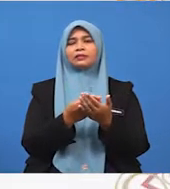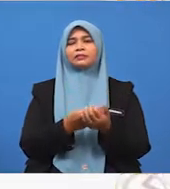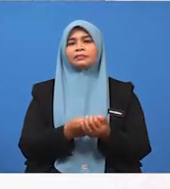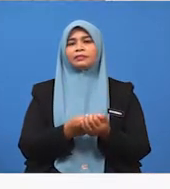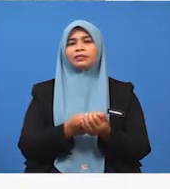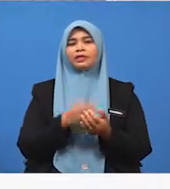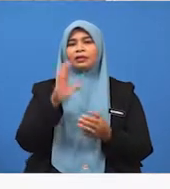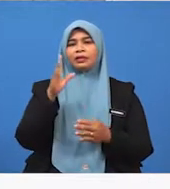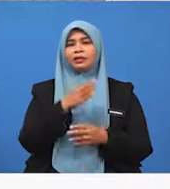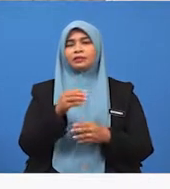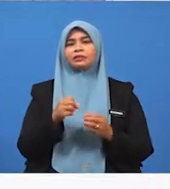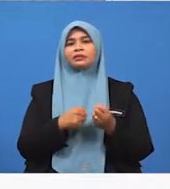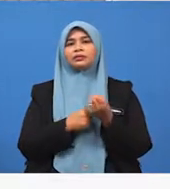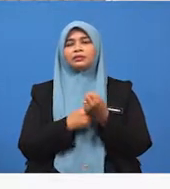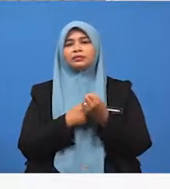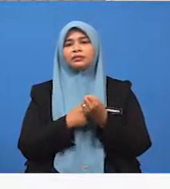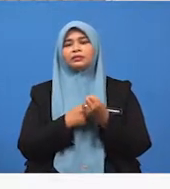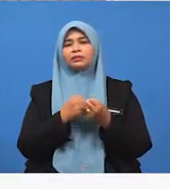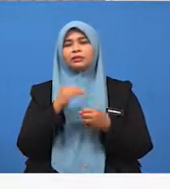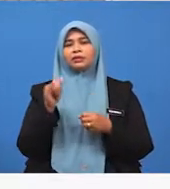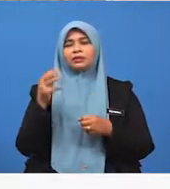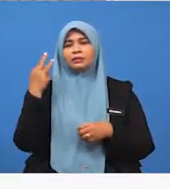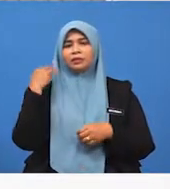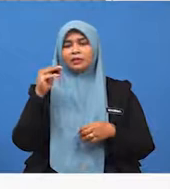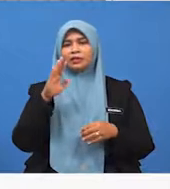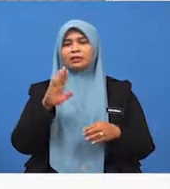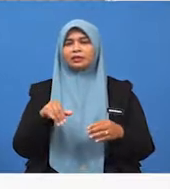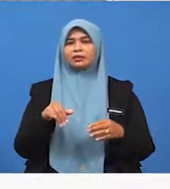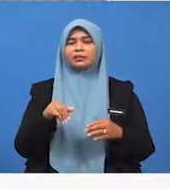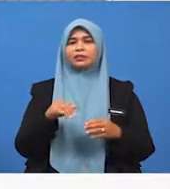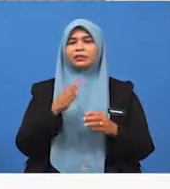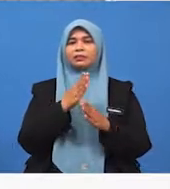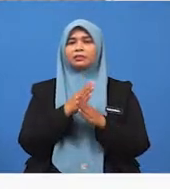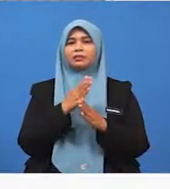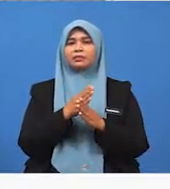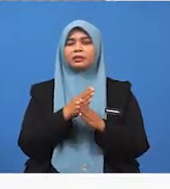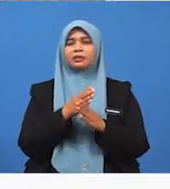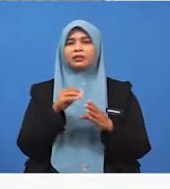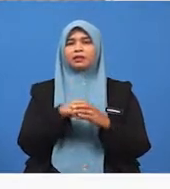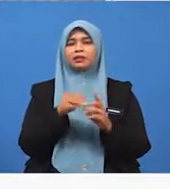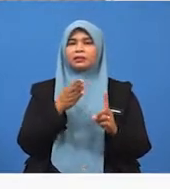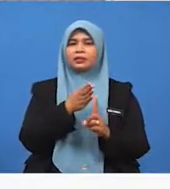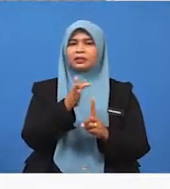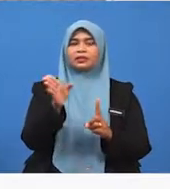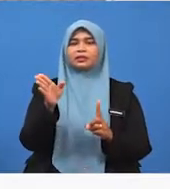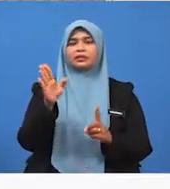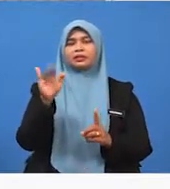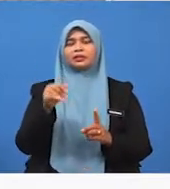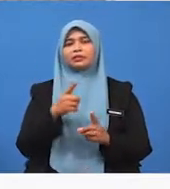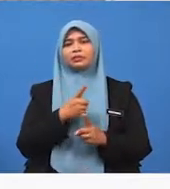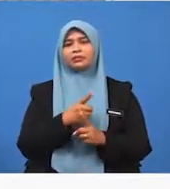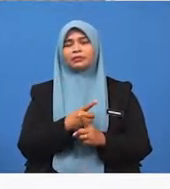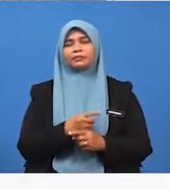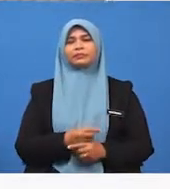yang nyata. Yang kedua, untuk menguatkan hati Rasulullah sallallahu alaihi wasallam dalam